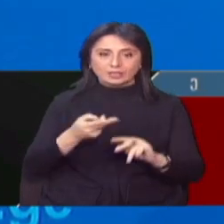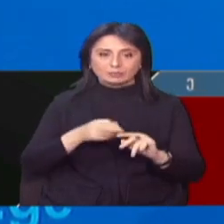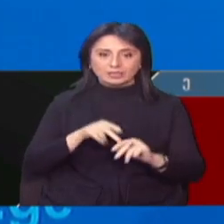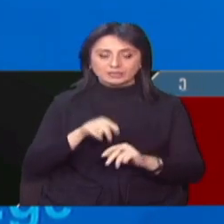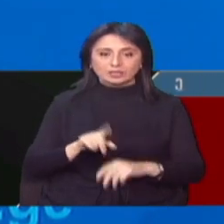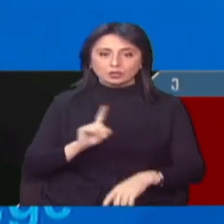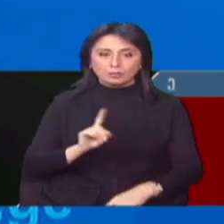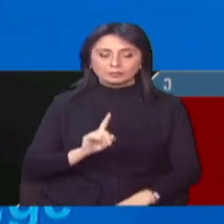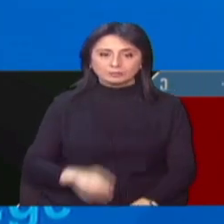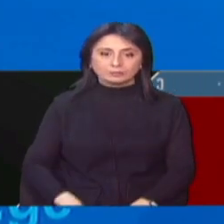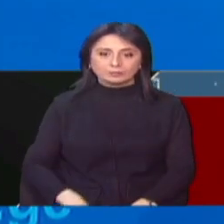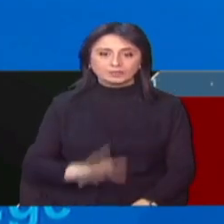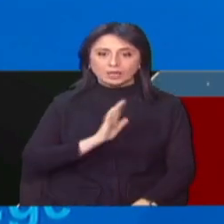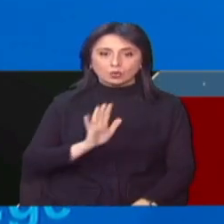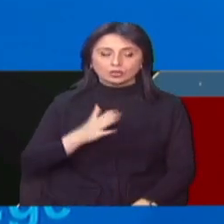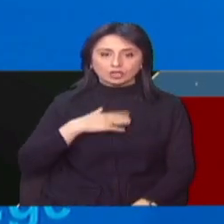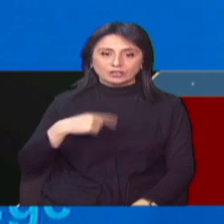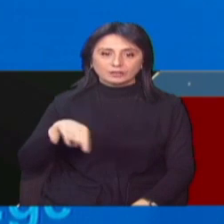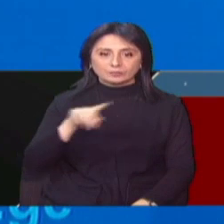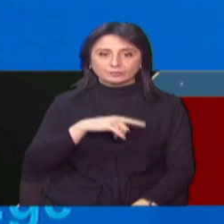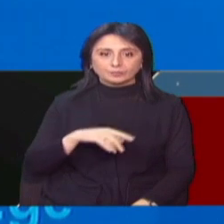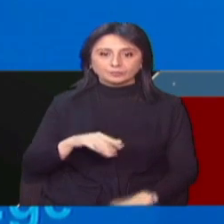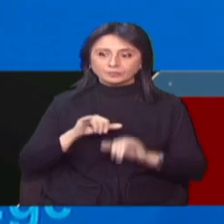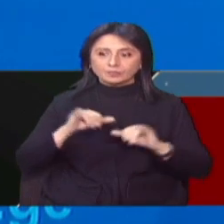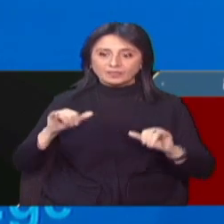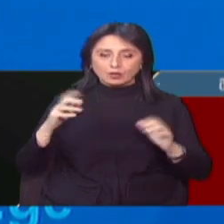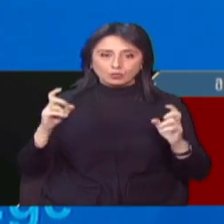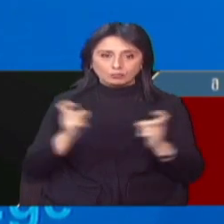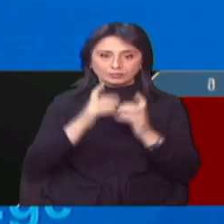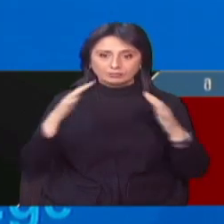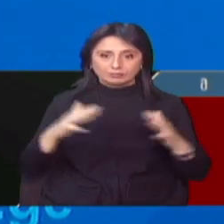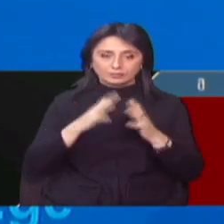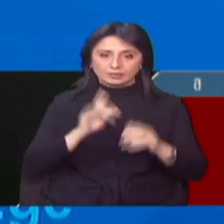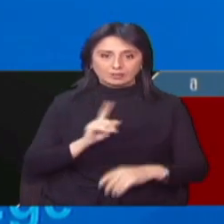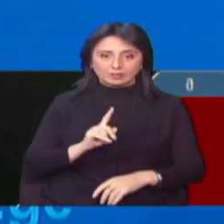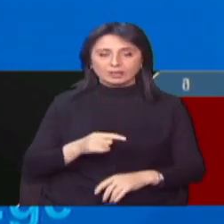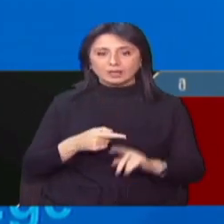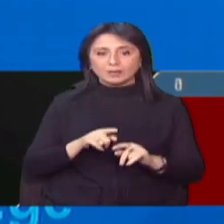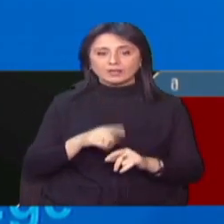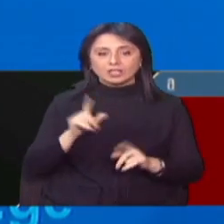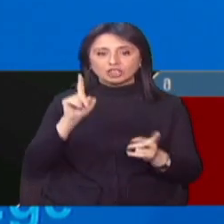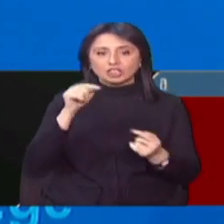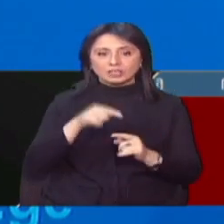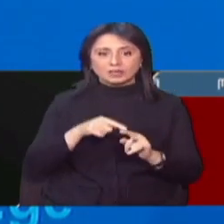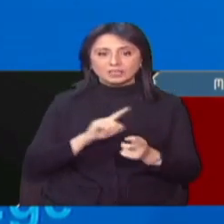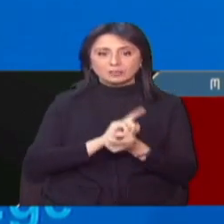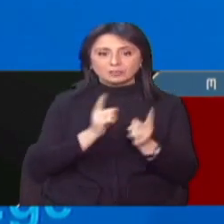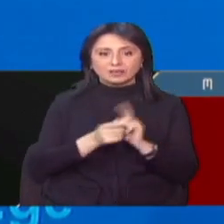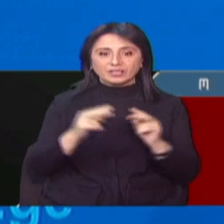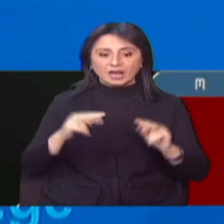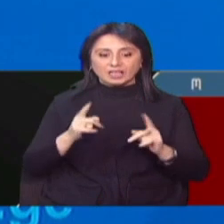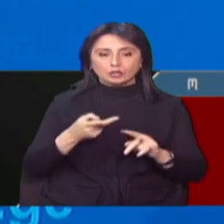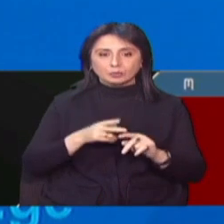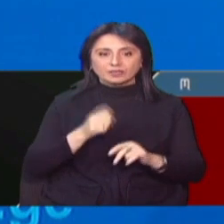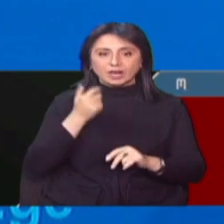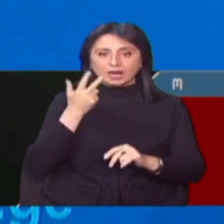imistuis, rom ar conde ce în partea maștabilului conflictului, ce în scăpanaș. Ce s-a bamisat de spirit, a destului